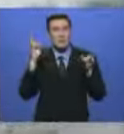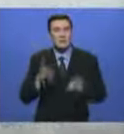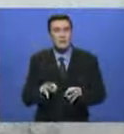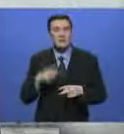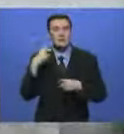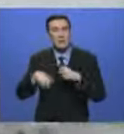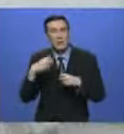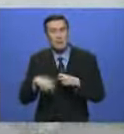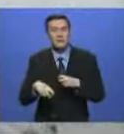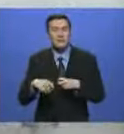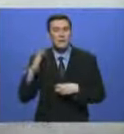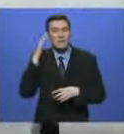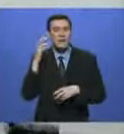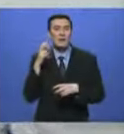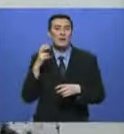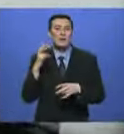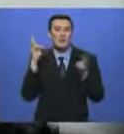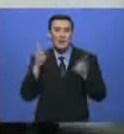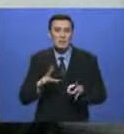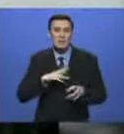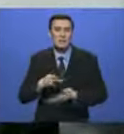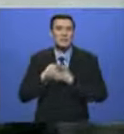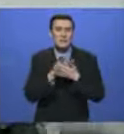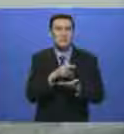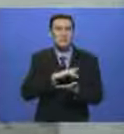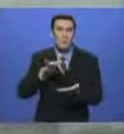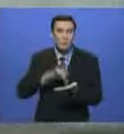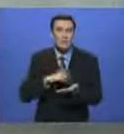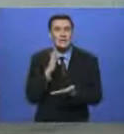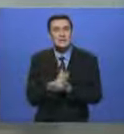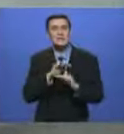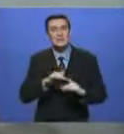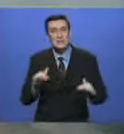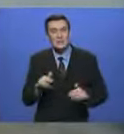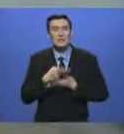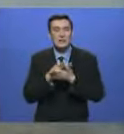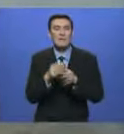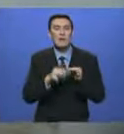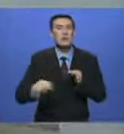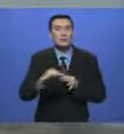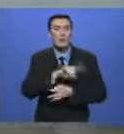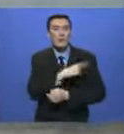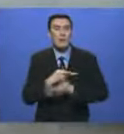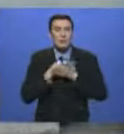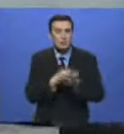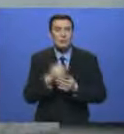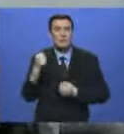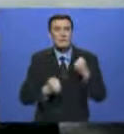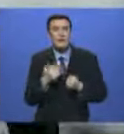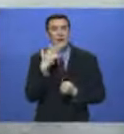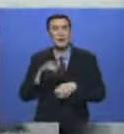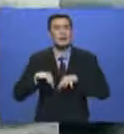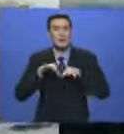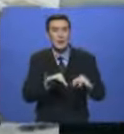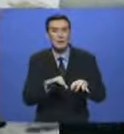Пострадавших с переломами и черепно-мозговыми травмами доставили в город. Среди них есть дети, они доставлены в областную больницу. Водителя иномарки